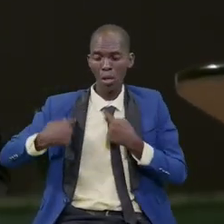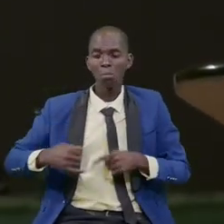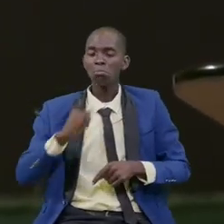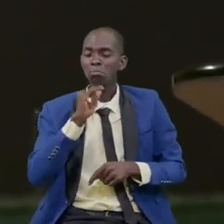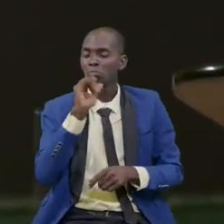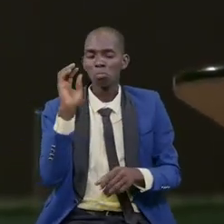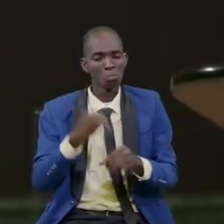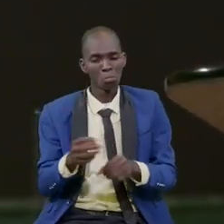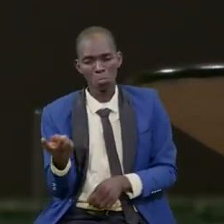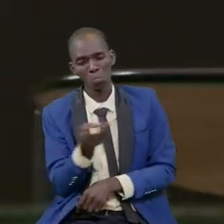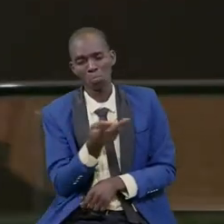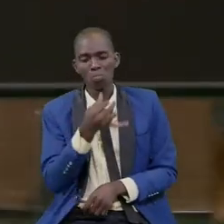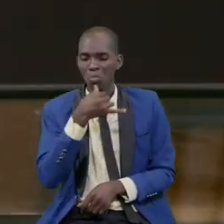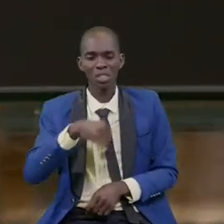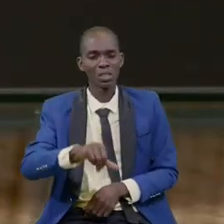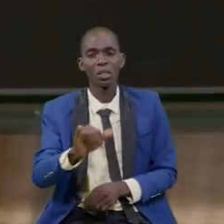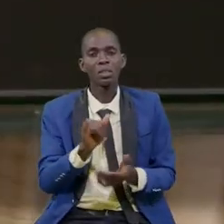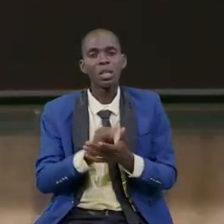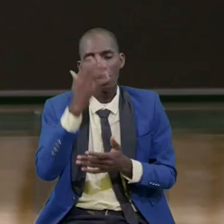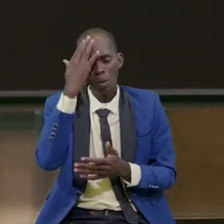n'est pas là.